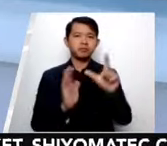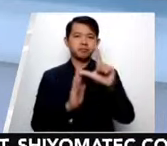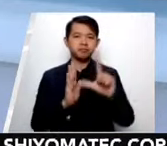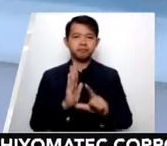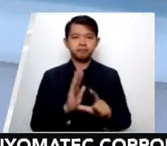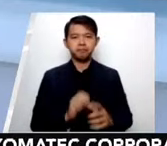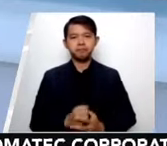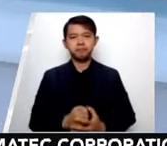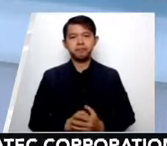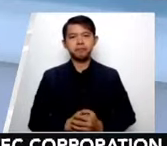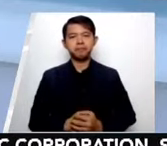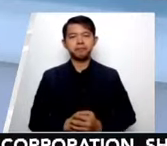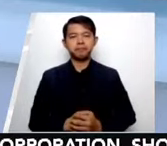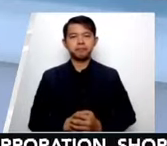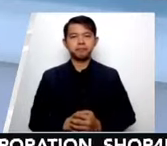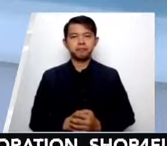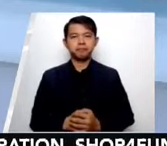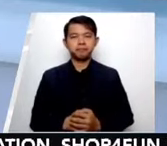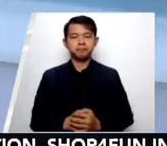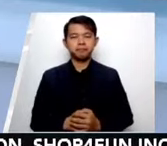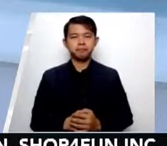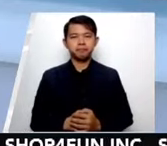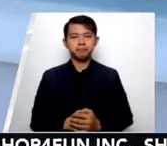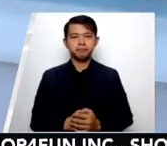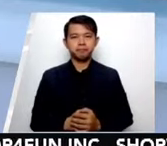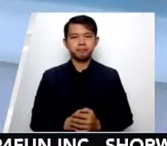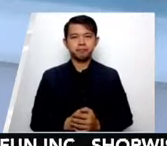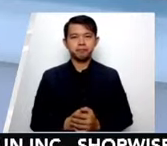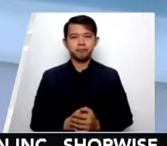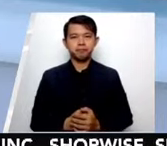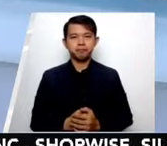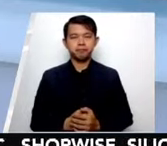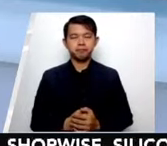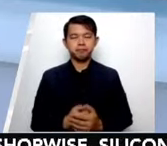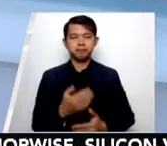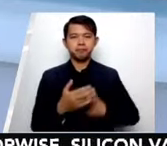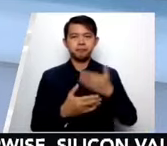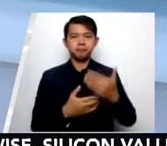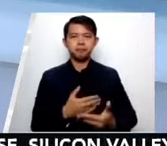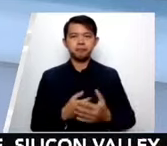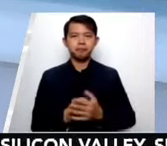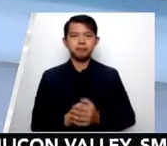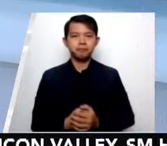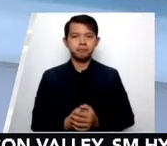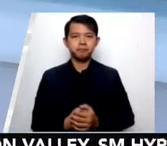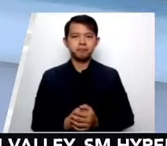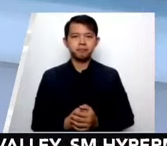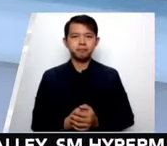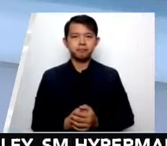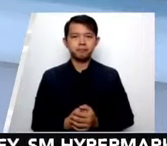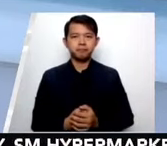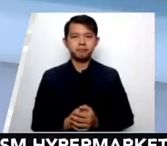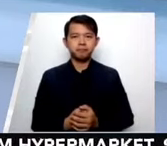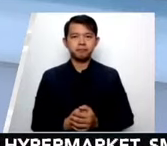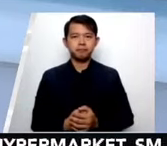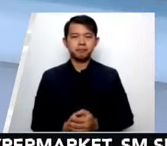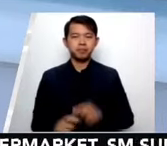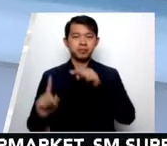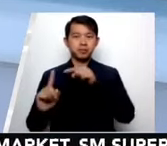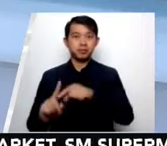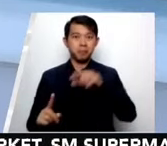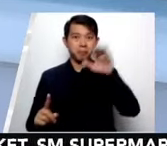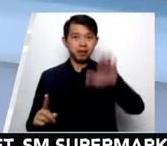batas sinaktan at ikinulong umano sa kulungan ng baboy ang ling taong gulang na bata sa